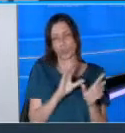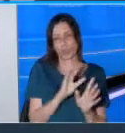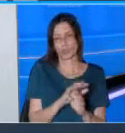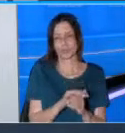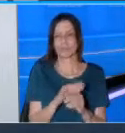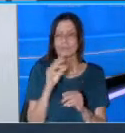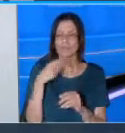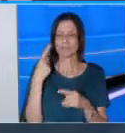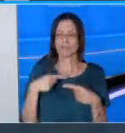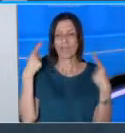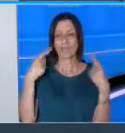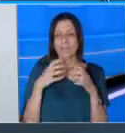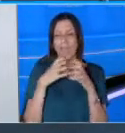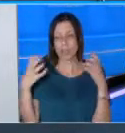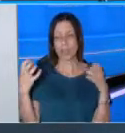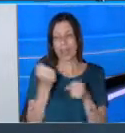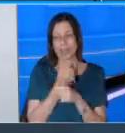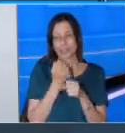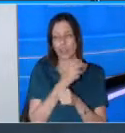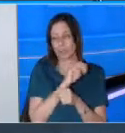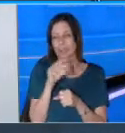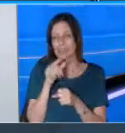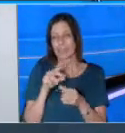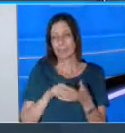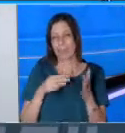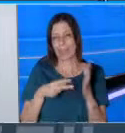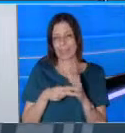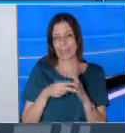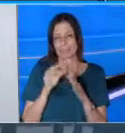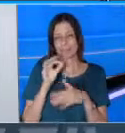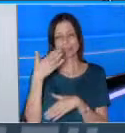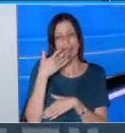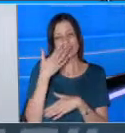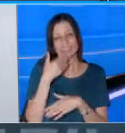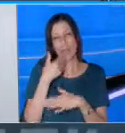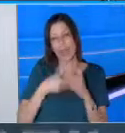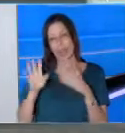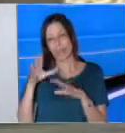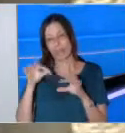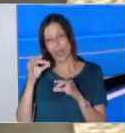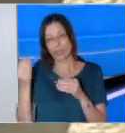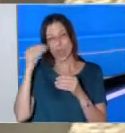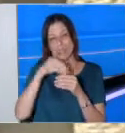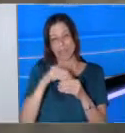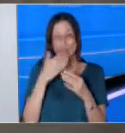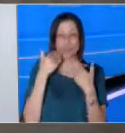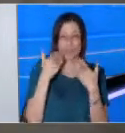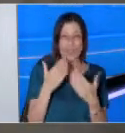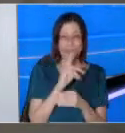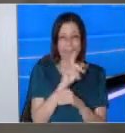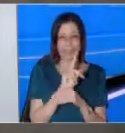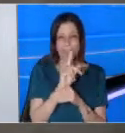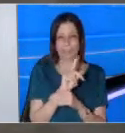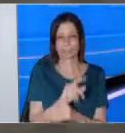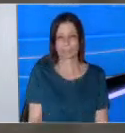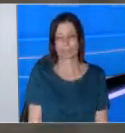לנו עוד ימים ארוכים לעסוק בנושא הזה בפוליטיקה, ועם מדינת ישראל הולכת לבחירות נוספות. תודה רבה בינתיים.